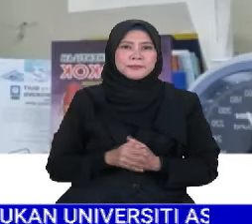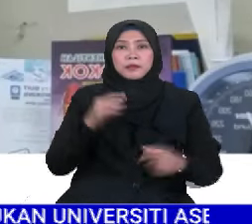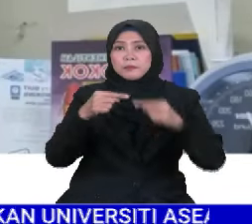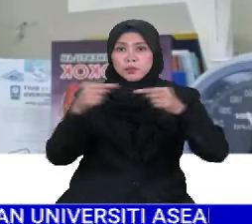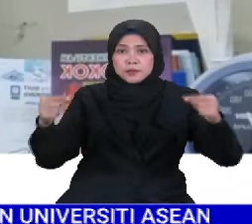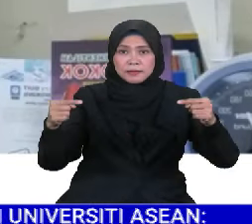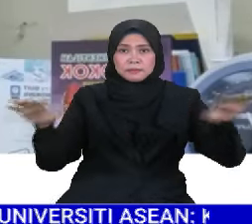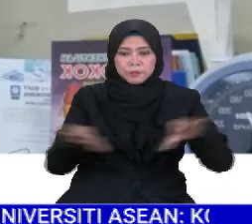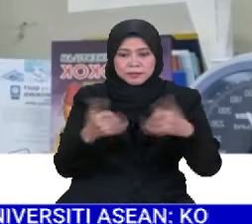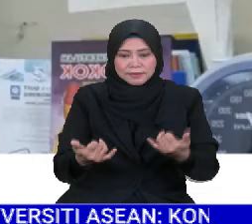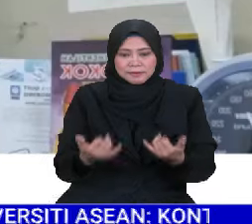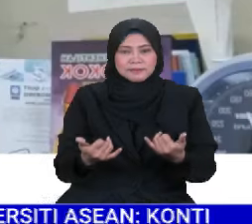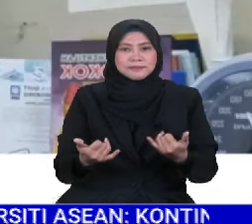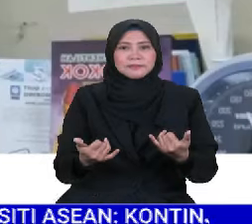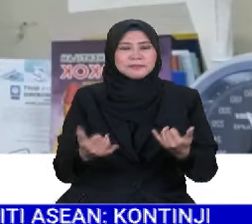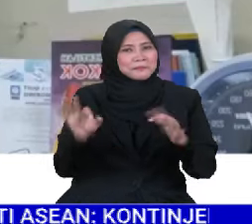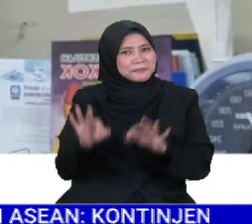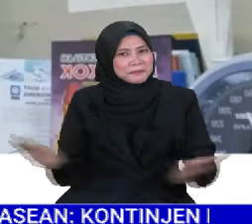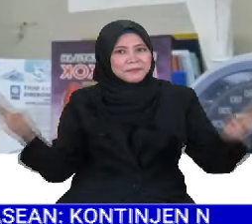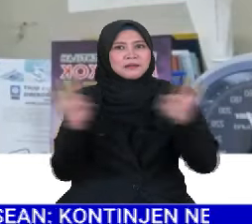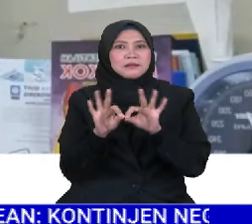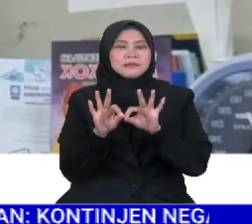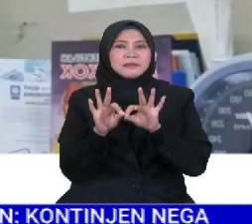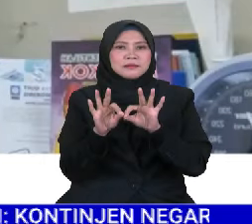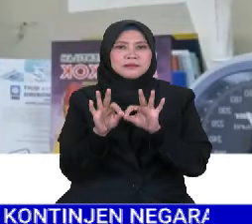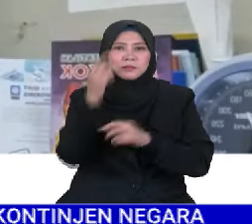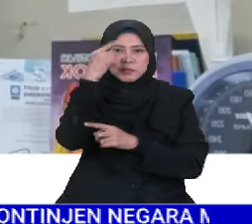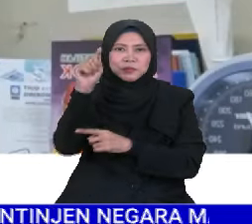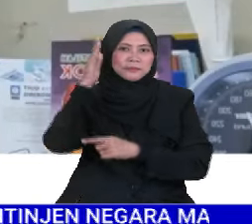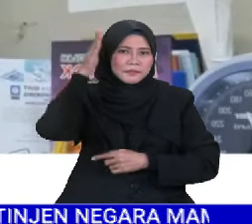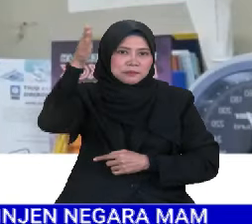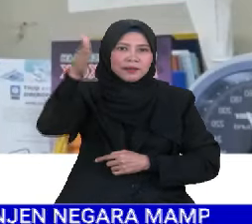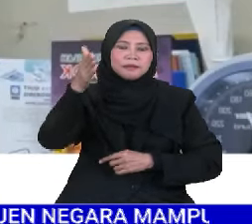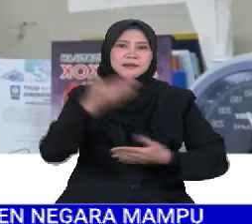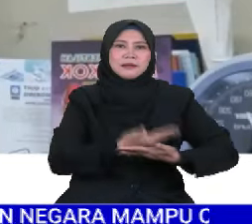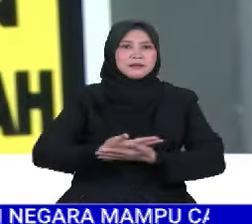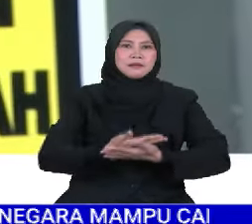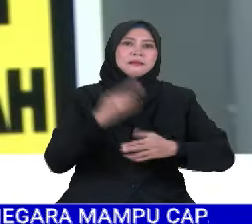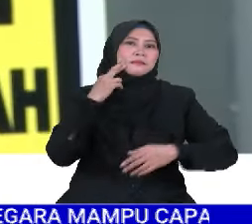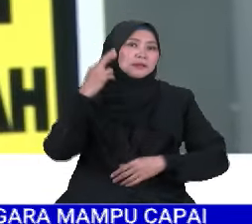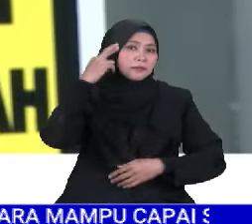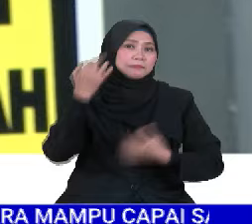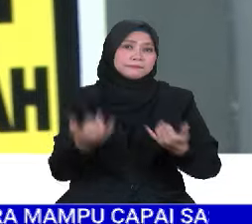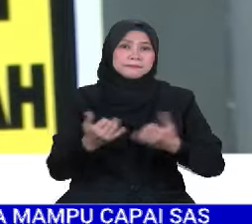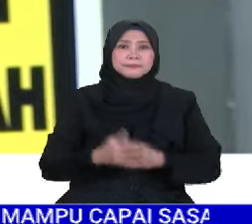keputusan yang kita buat sekarang ni penting sangat untuk masa depan anak-anak dan remaja.